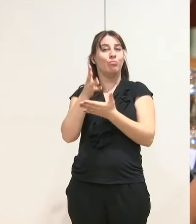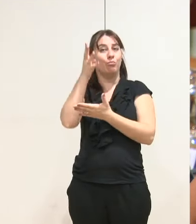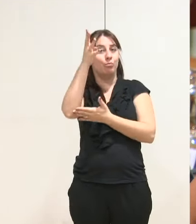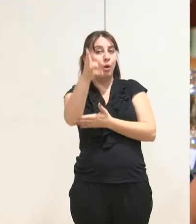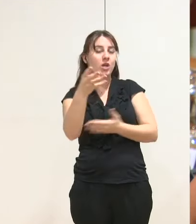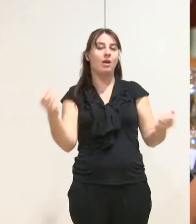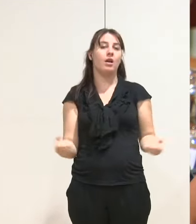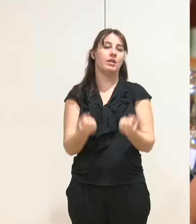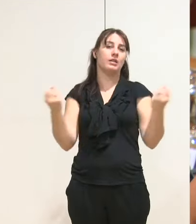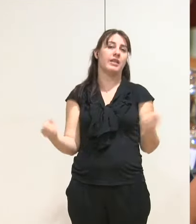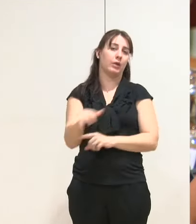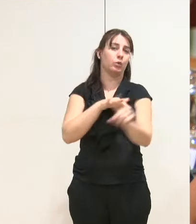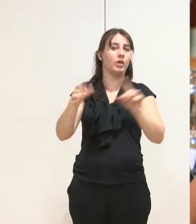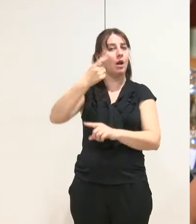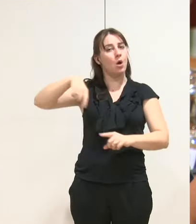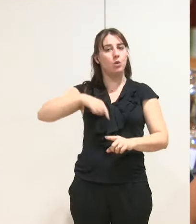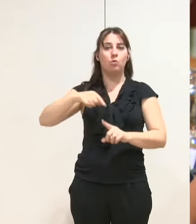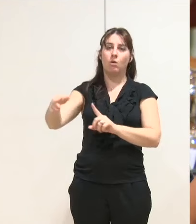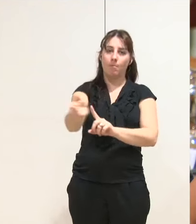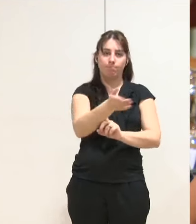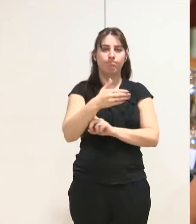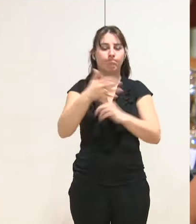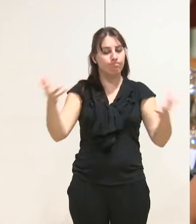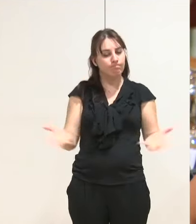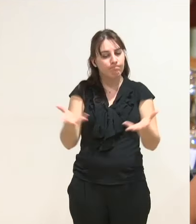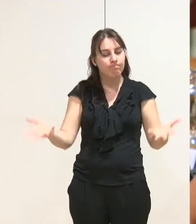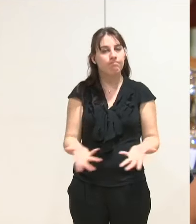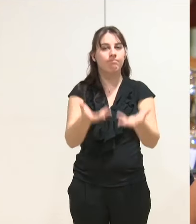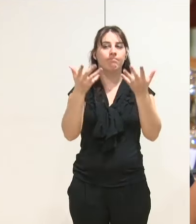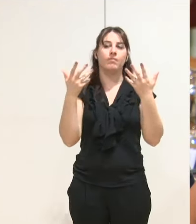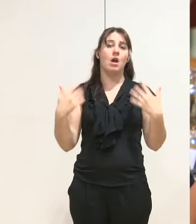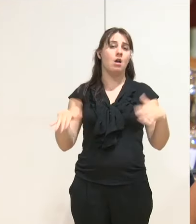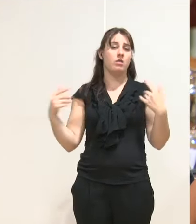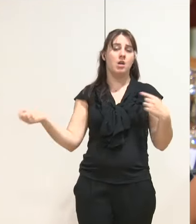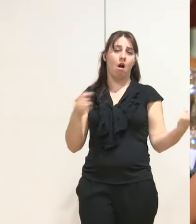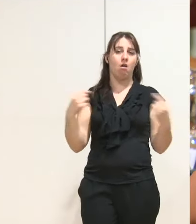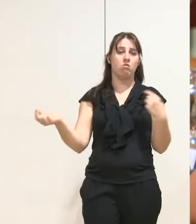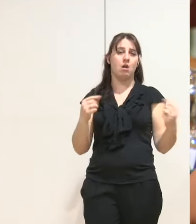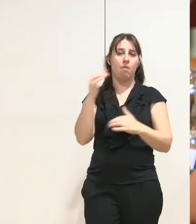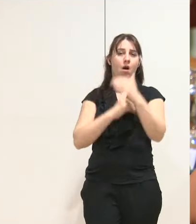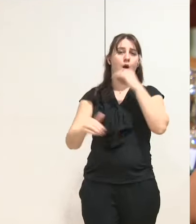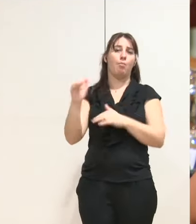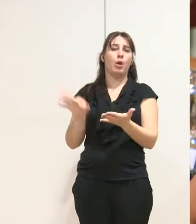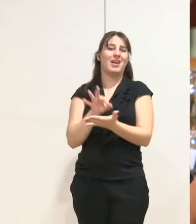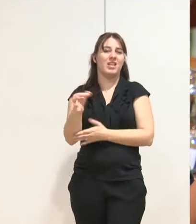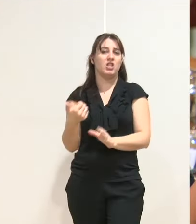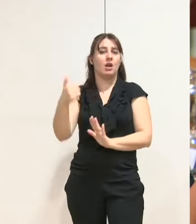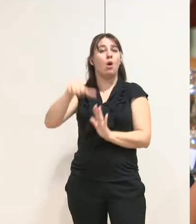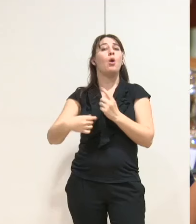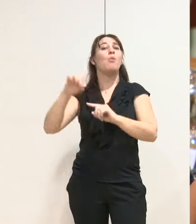d'action sociale que nous portons euh il nous avons déjà eu un débat autour du plan stratégique le mois dernier nous